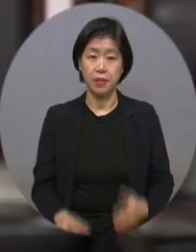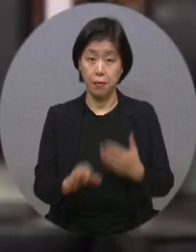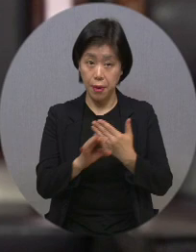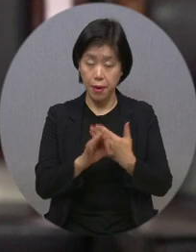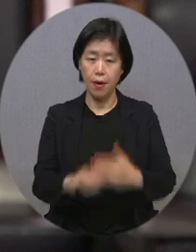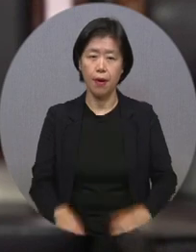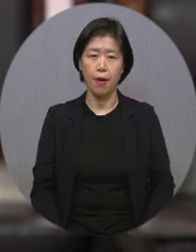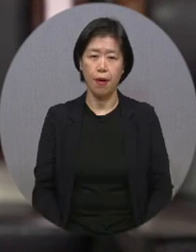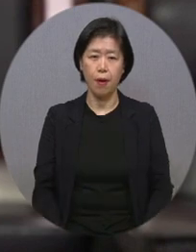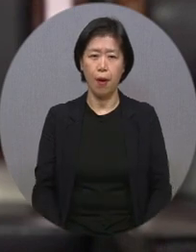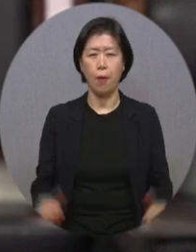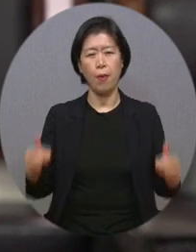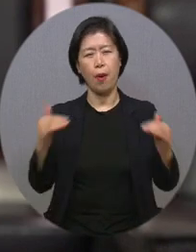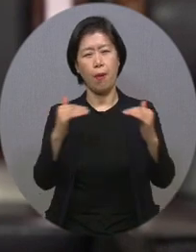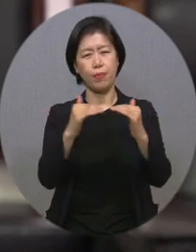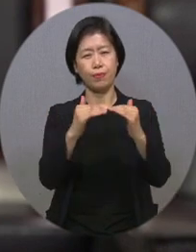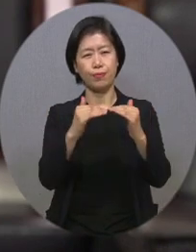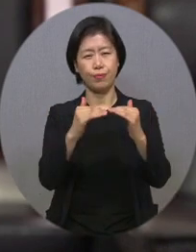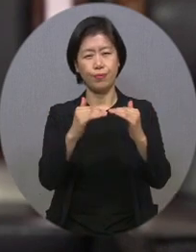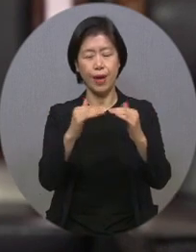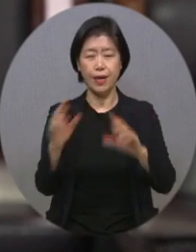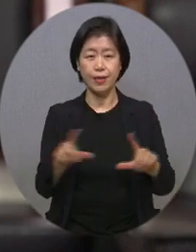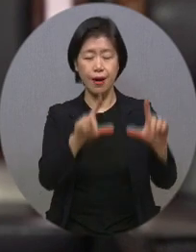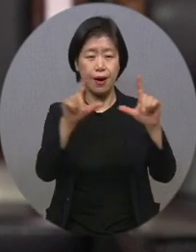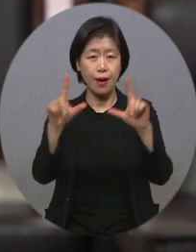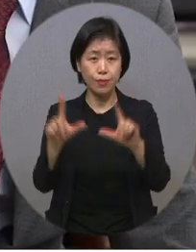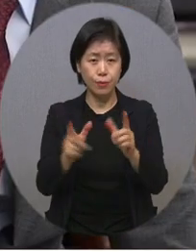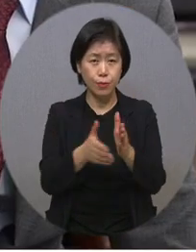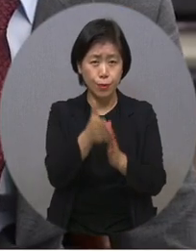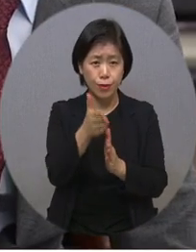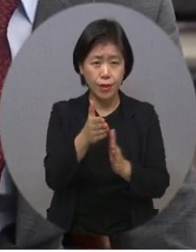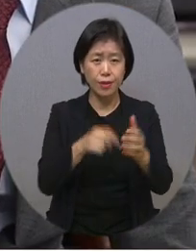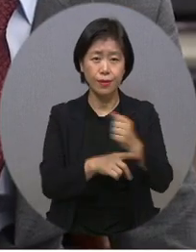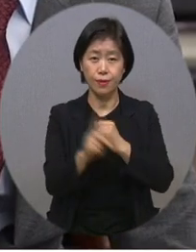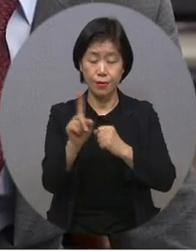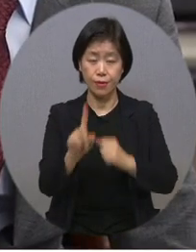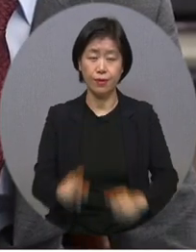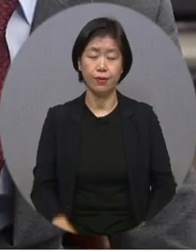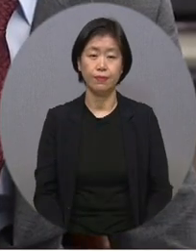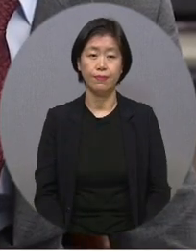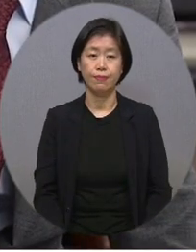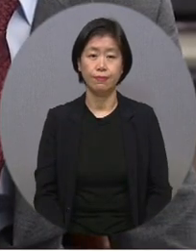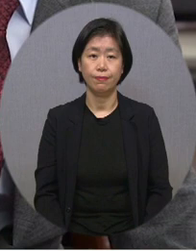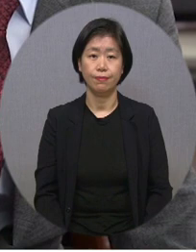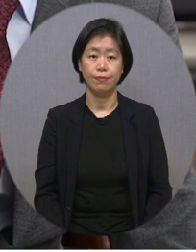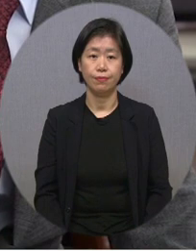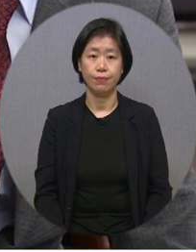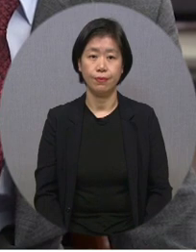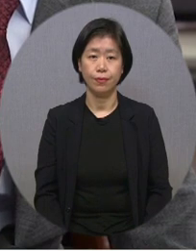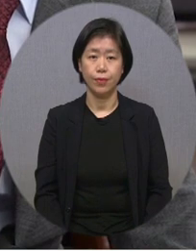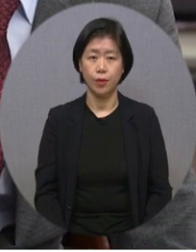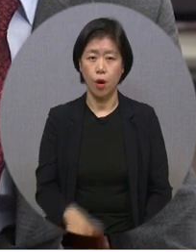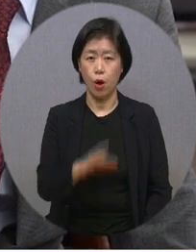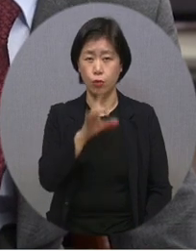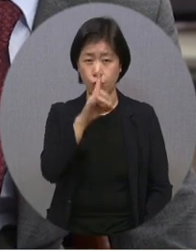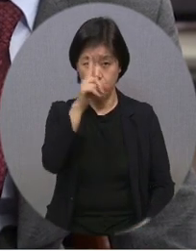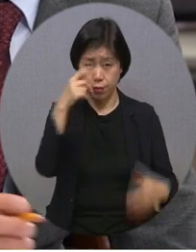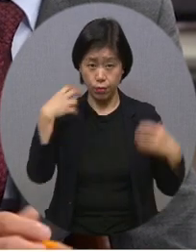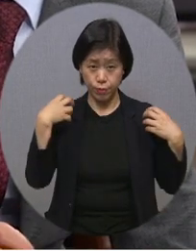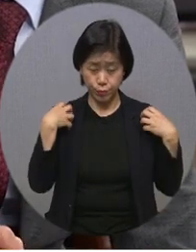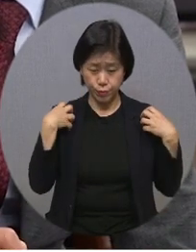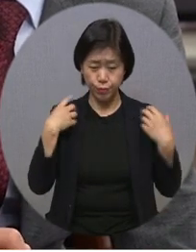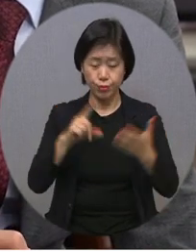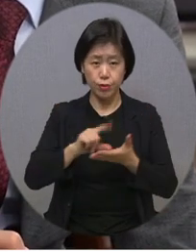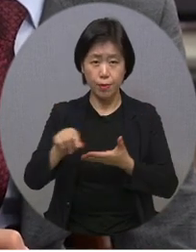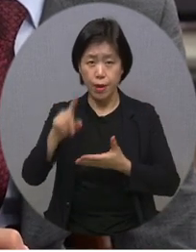그 골고루 누리는 행복 도시는 어떤 도시를 말씀하시는 건가요? 네, 사실 이 중앙정부나